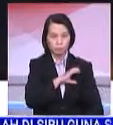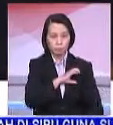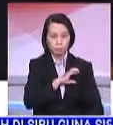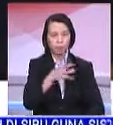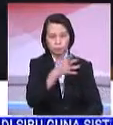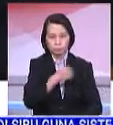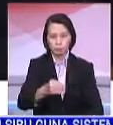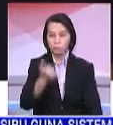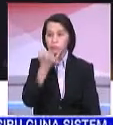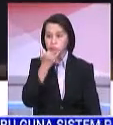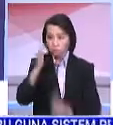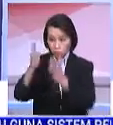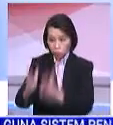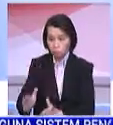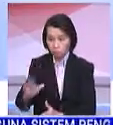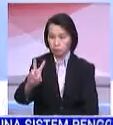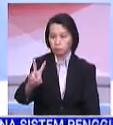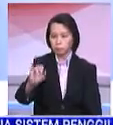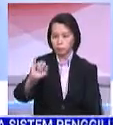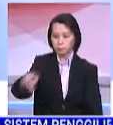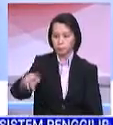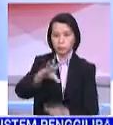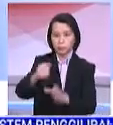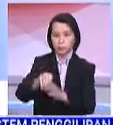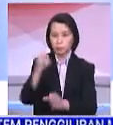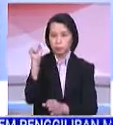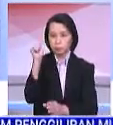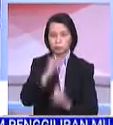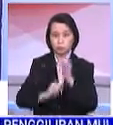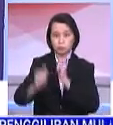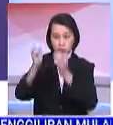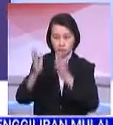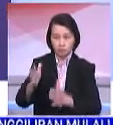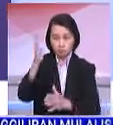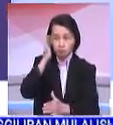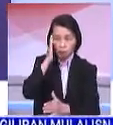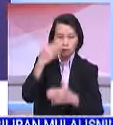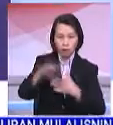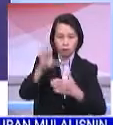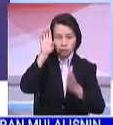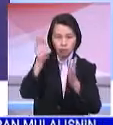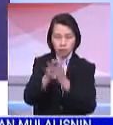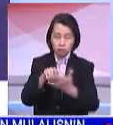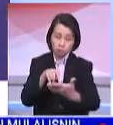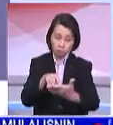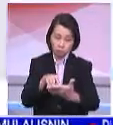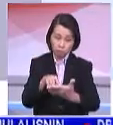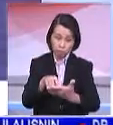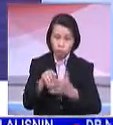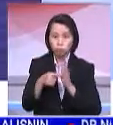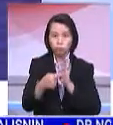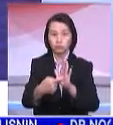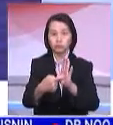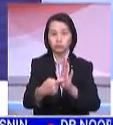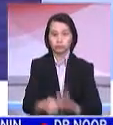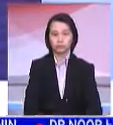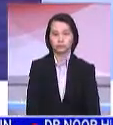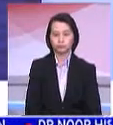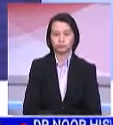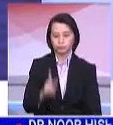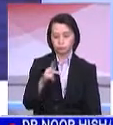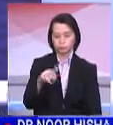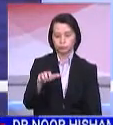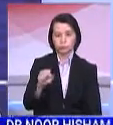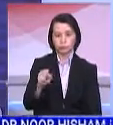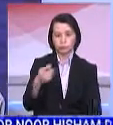sedangkan kesalahan orang kenamaan termasuk artis diketahui selepas gambar brecket ditularkan dalam QS